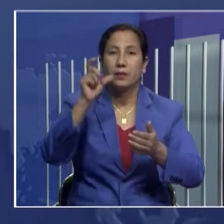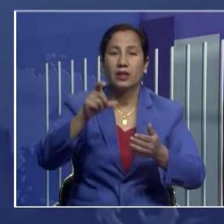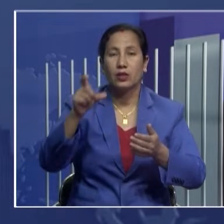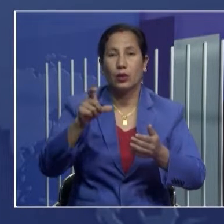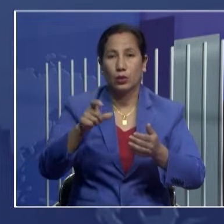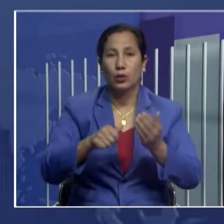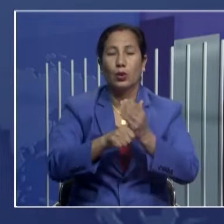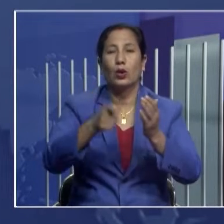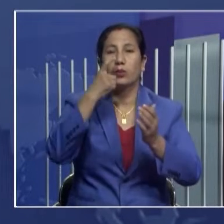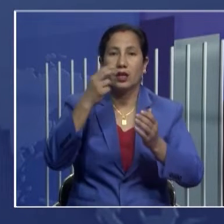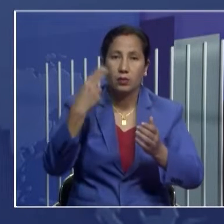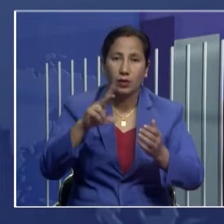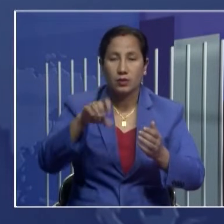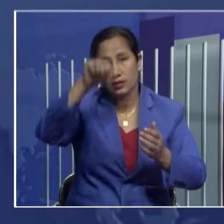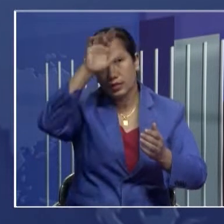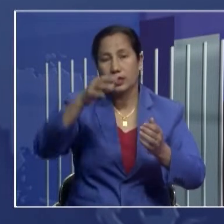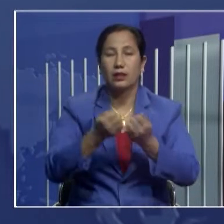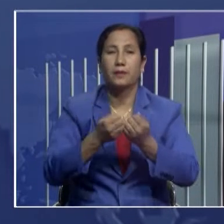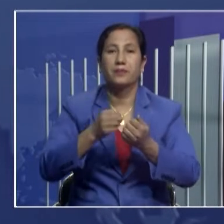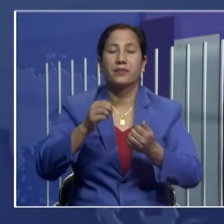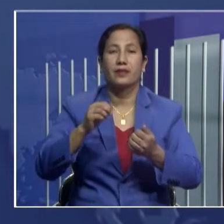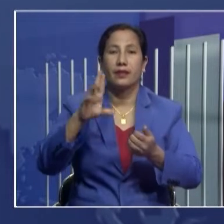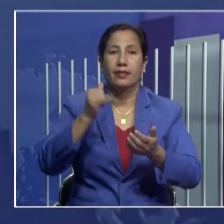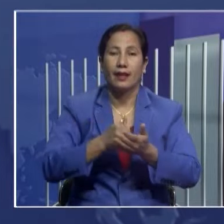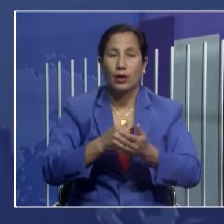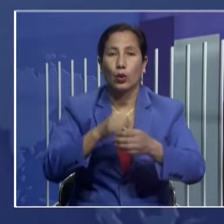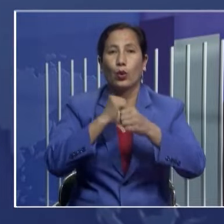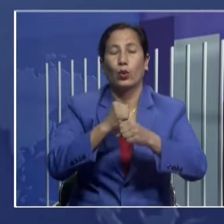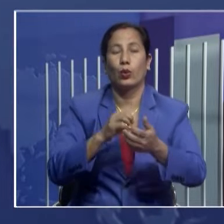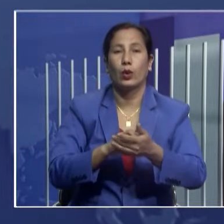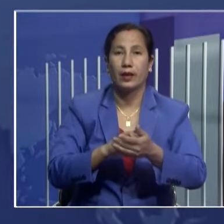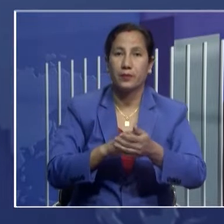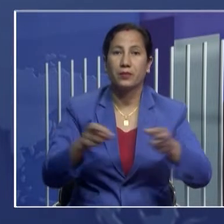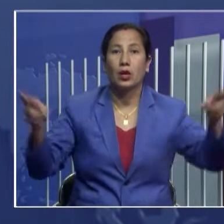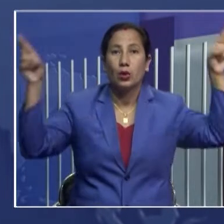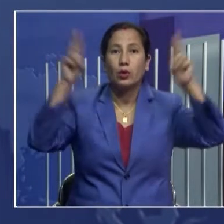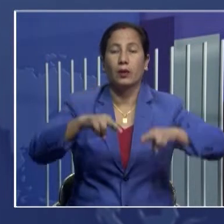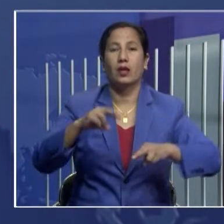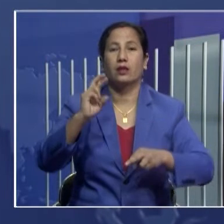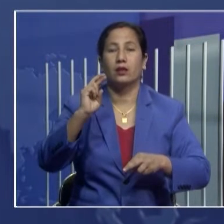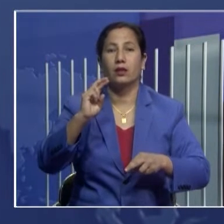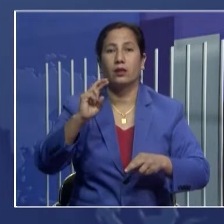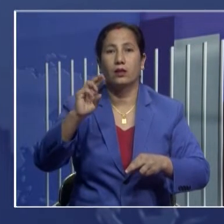भनेर जानकारी गराउँदै हुनुहुन्थ्यो। दाङको घोराहीदेखि थबाङ जाँदै गरेको, रोल्पाको थबाङ जाँदै गरेको